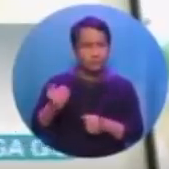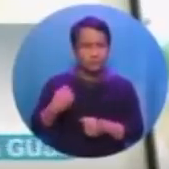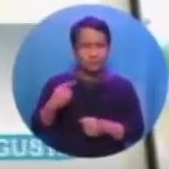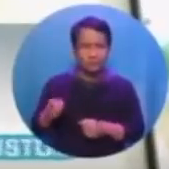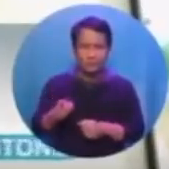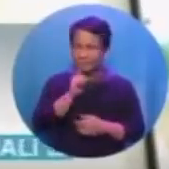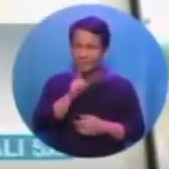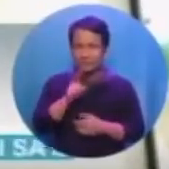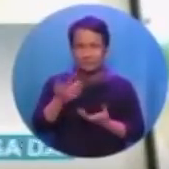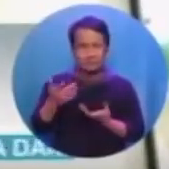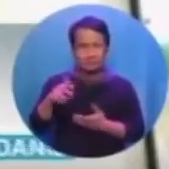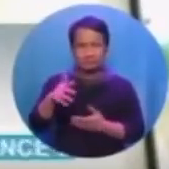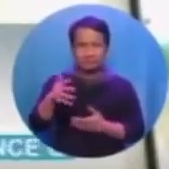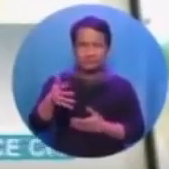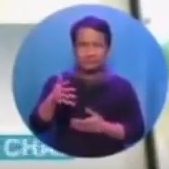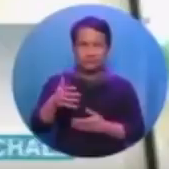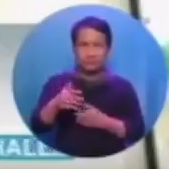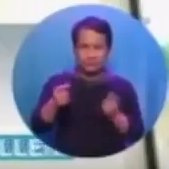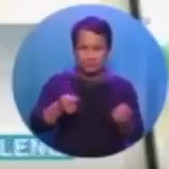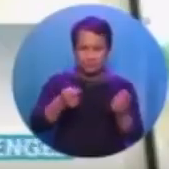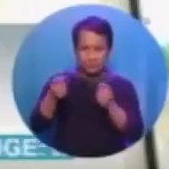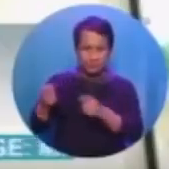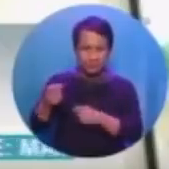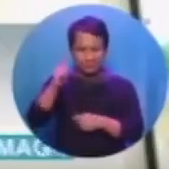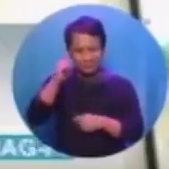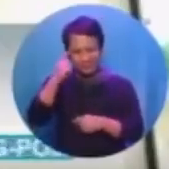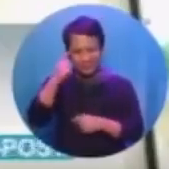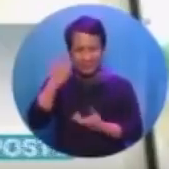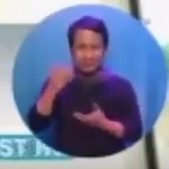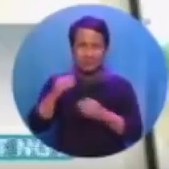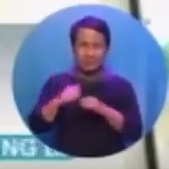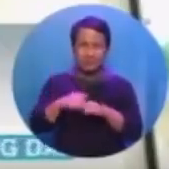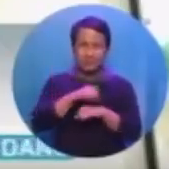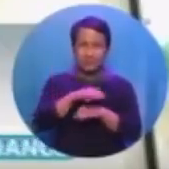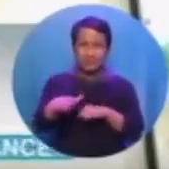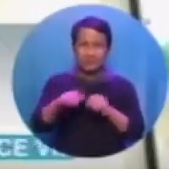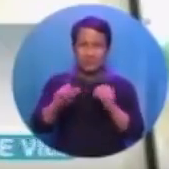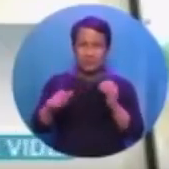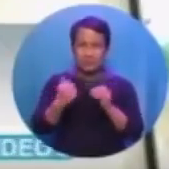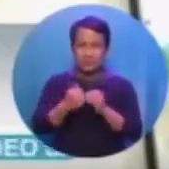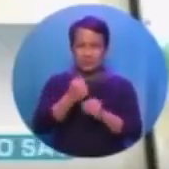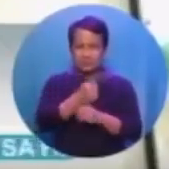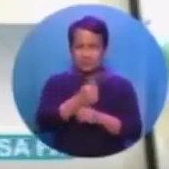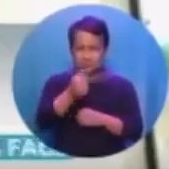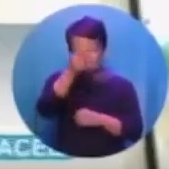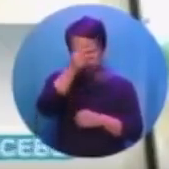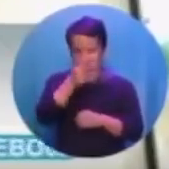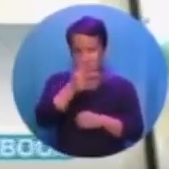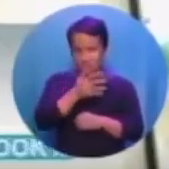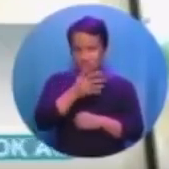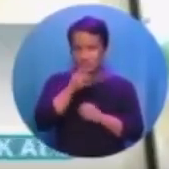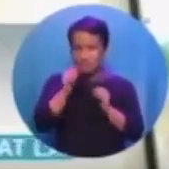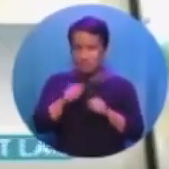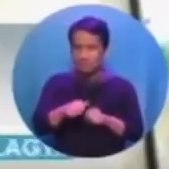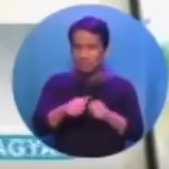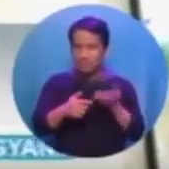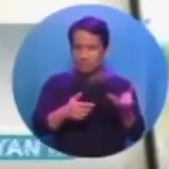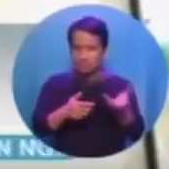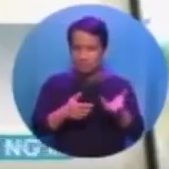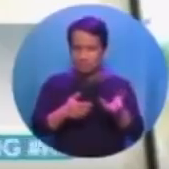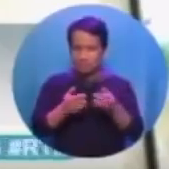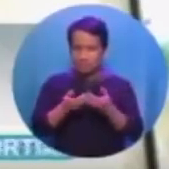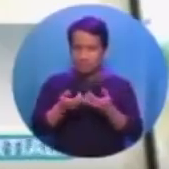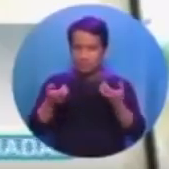po siya sure na nilipat, pag-iisipan. Kasi po nag-advise po sa kanya yung mga magulang ko na kung may balak